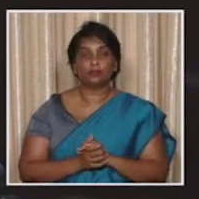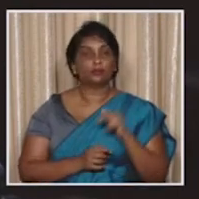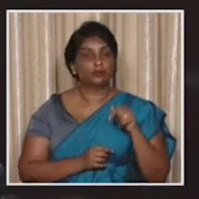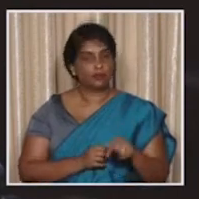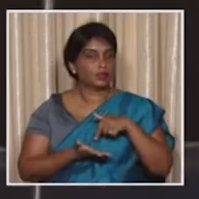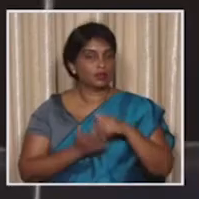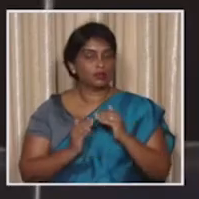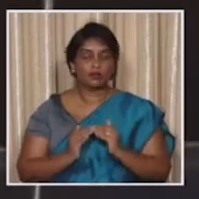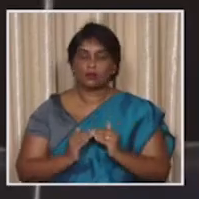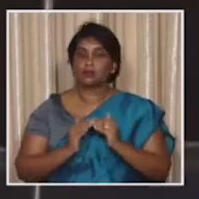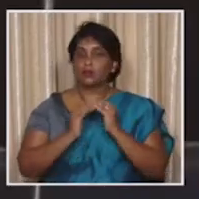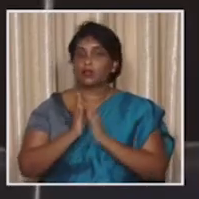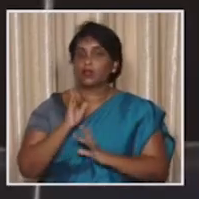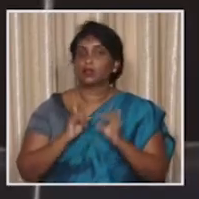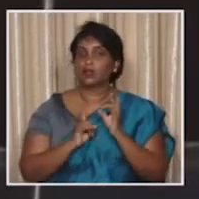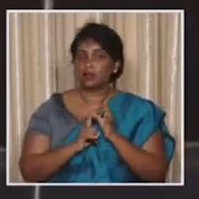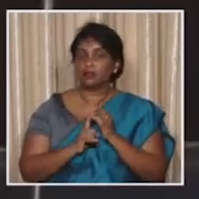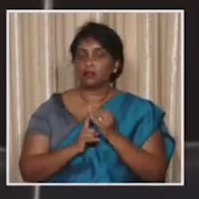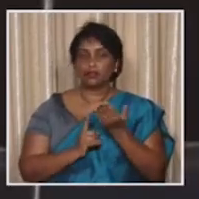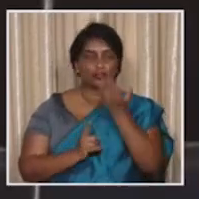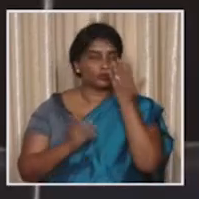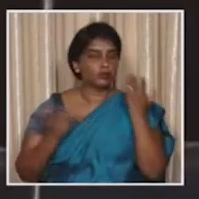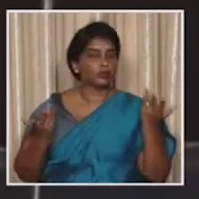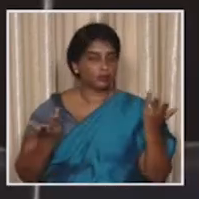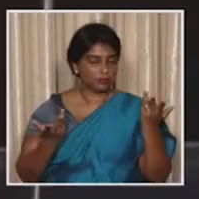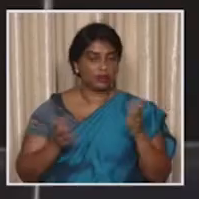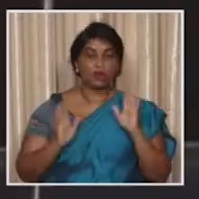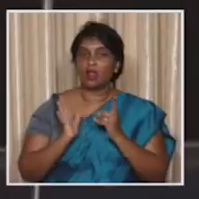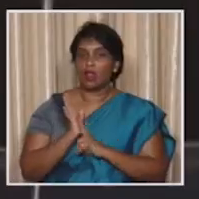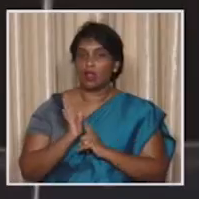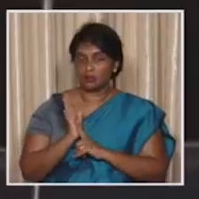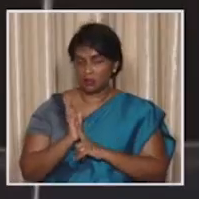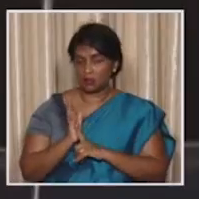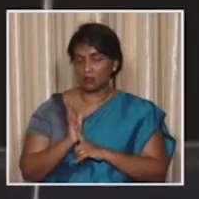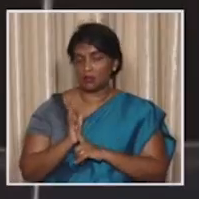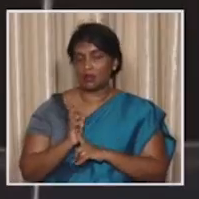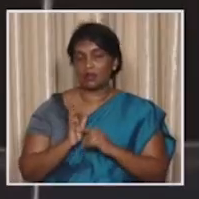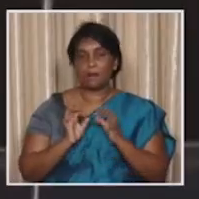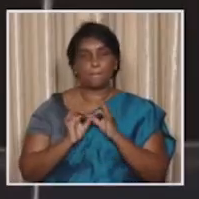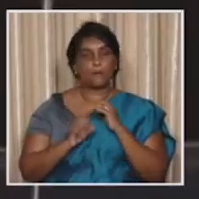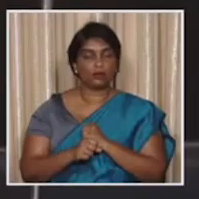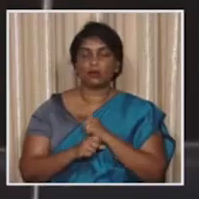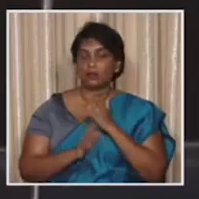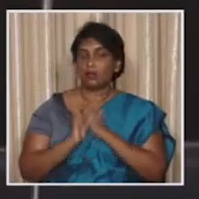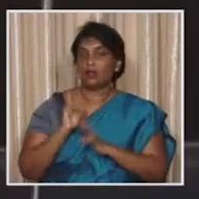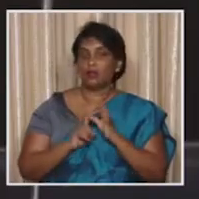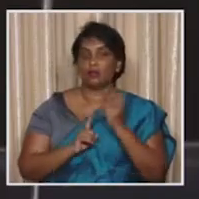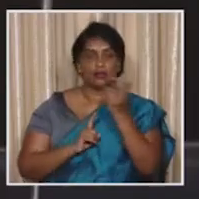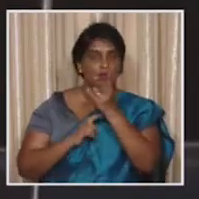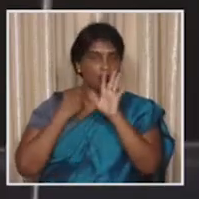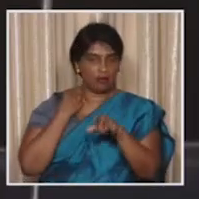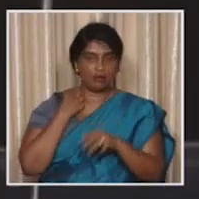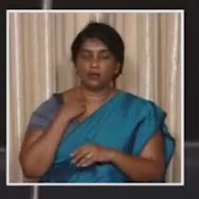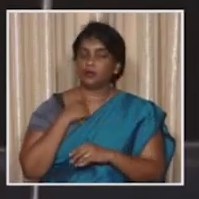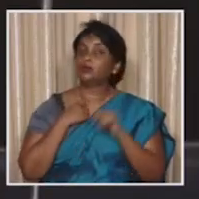Amachare Kaanavillai. Endralum எங்களுடைய லசந்த் அழகியவண்ண பந்துல குணவர்தன போன்ற அமைச்சர்கள் இருக்கிறார்கள் எனவே அவர்களுடைய